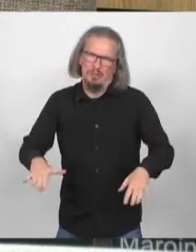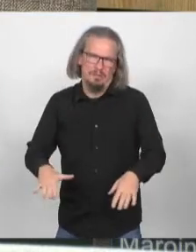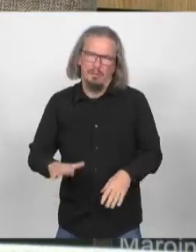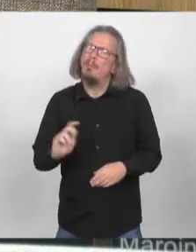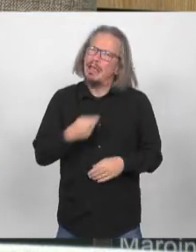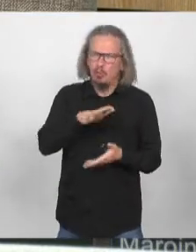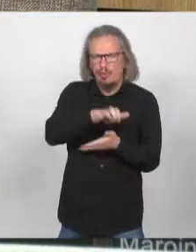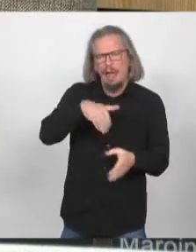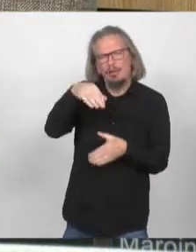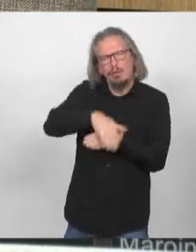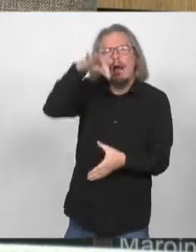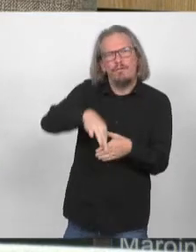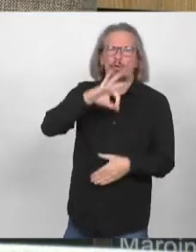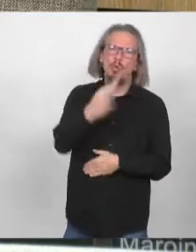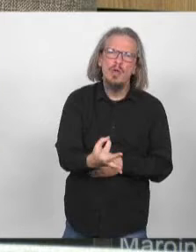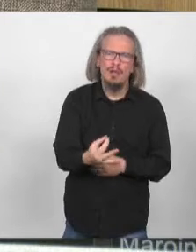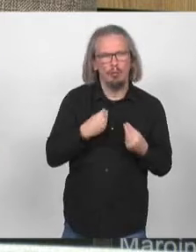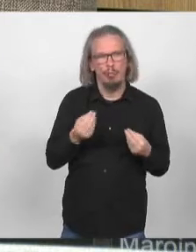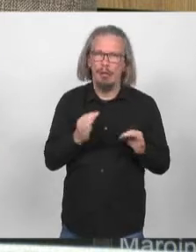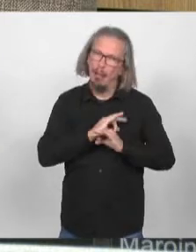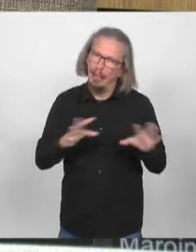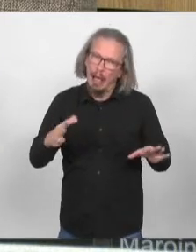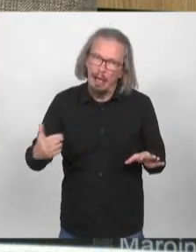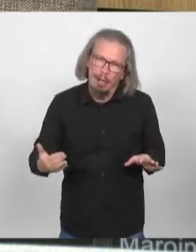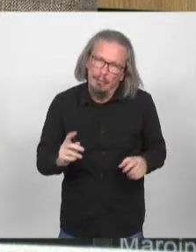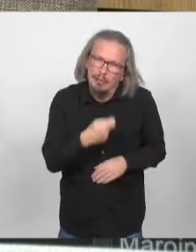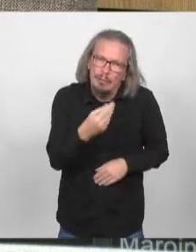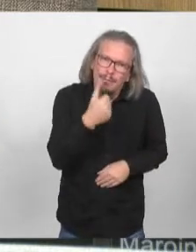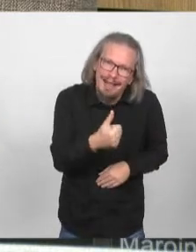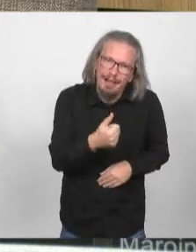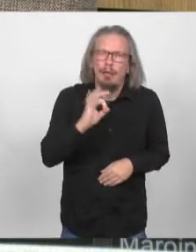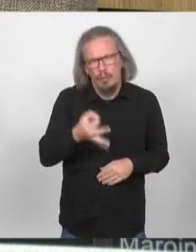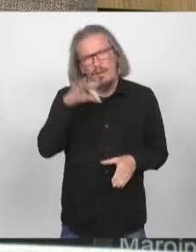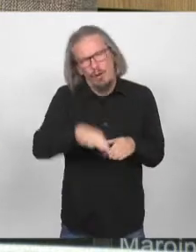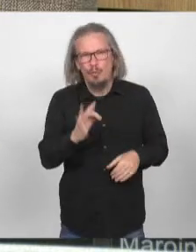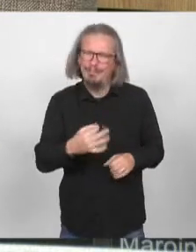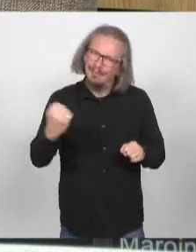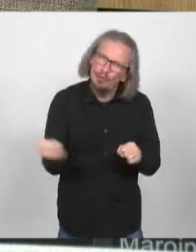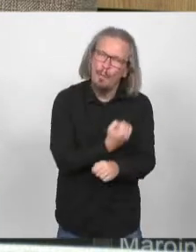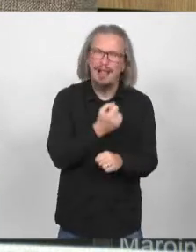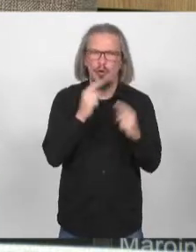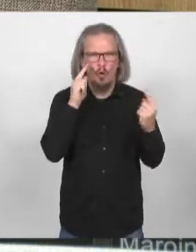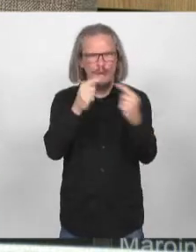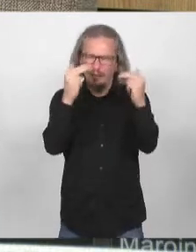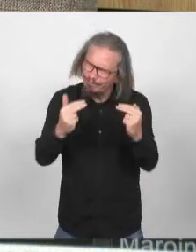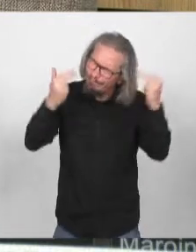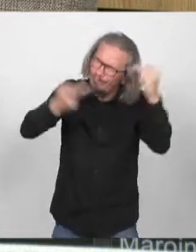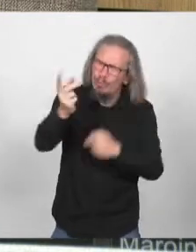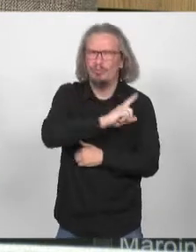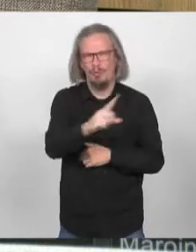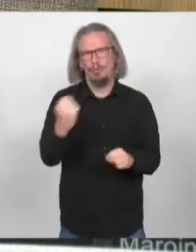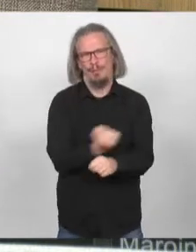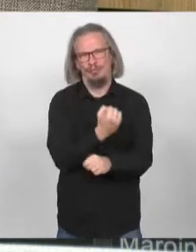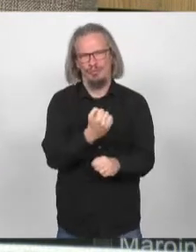cette délibération, parce qu'elle ne fait pas de mal, mais elle aurait pu être bien plus ambitieuse, en fixant un objectif plus